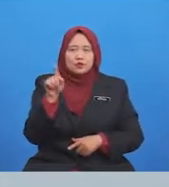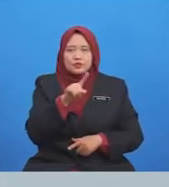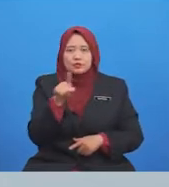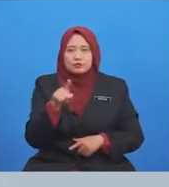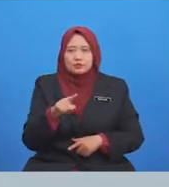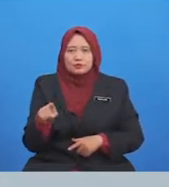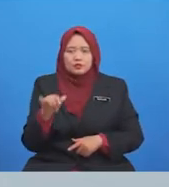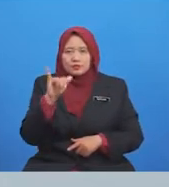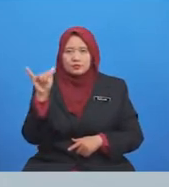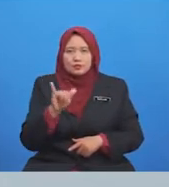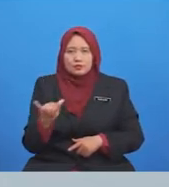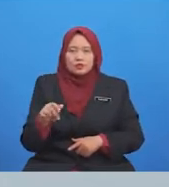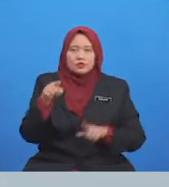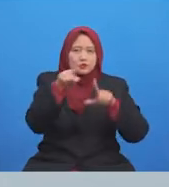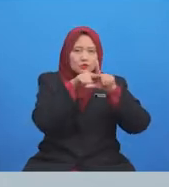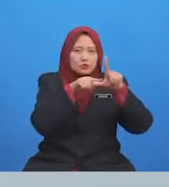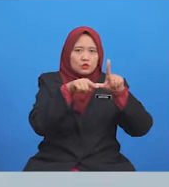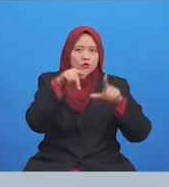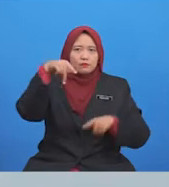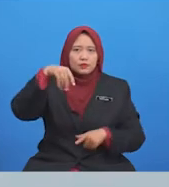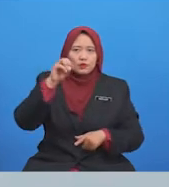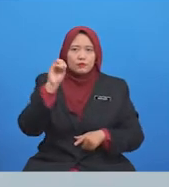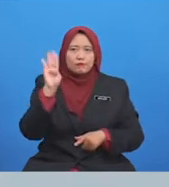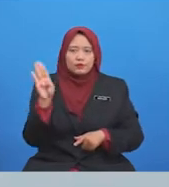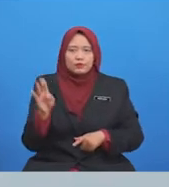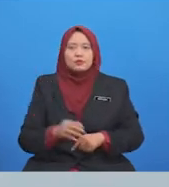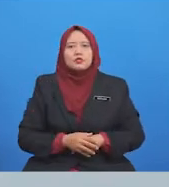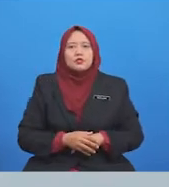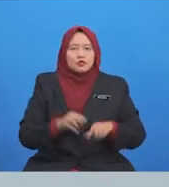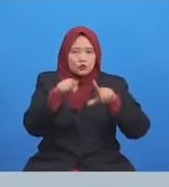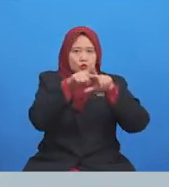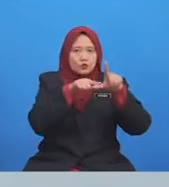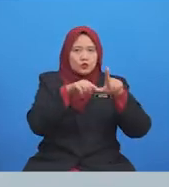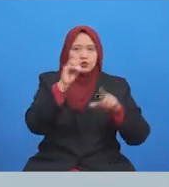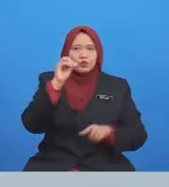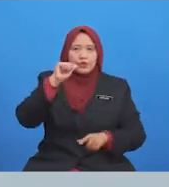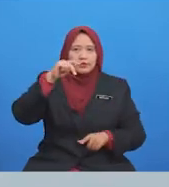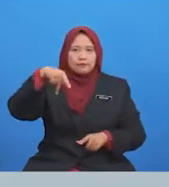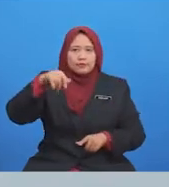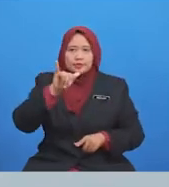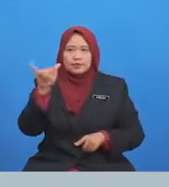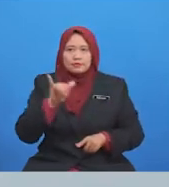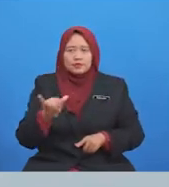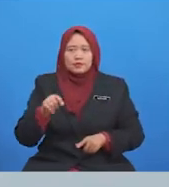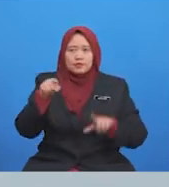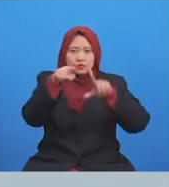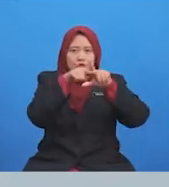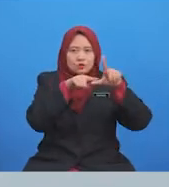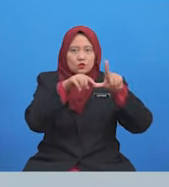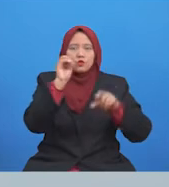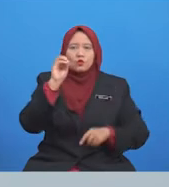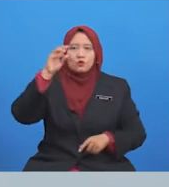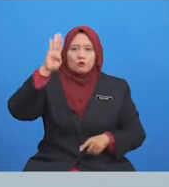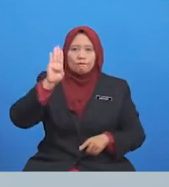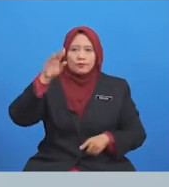sudut POB, manakala sudut OAP bersamaan dengan sudut OBP dan akhir